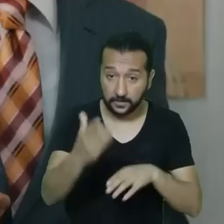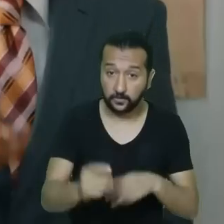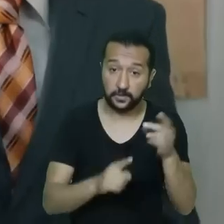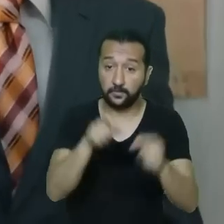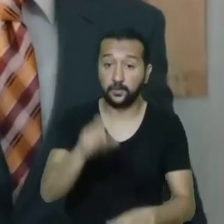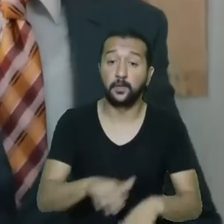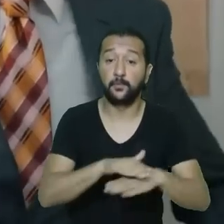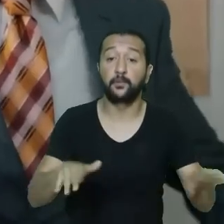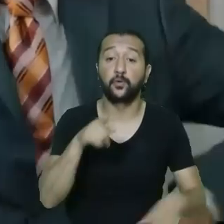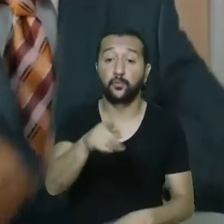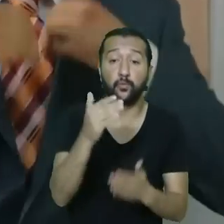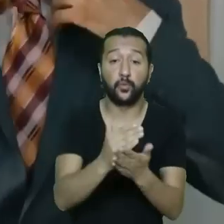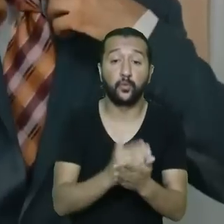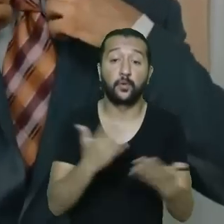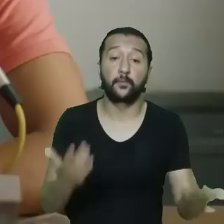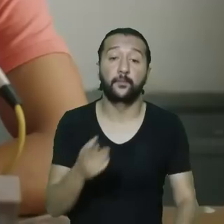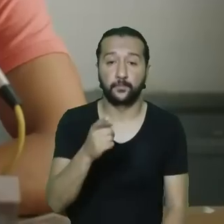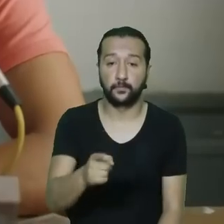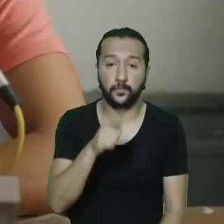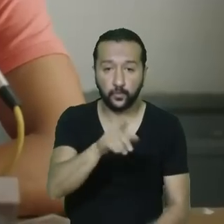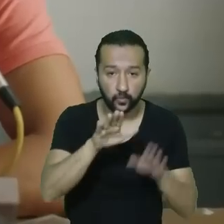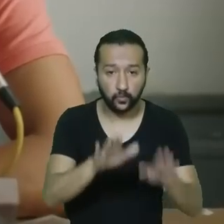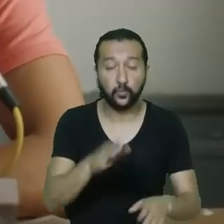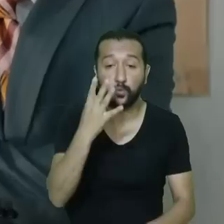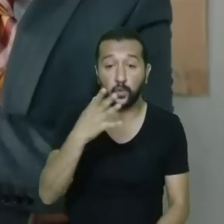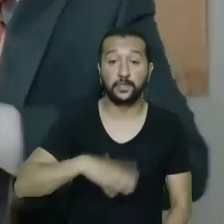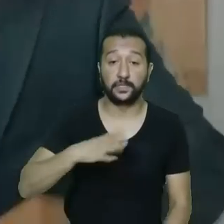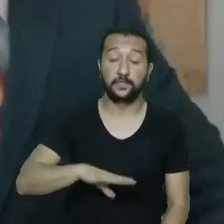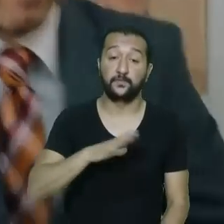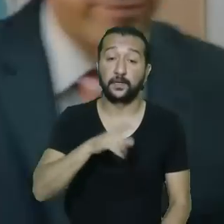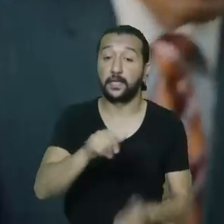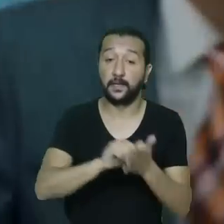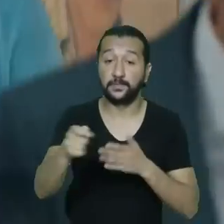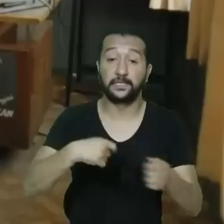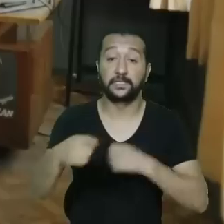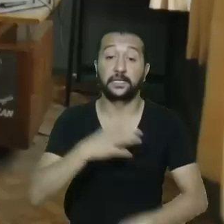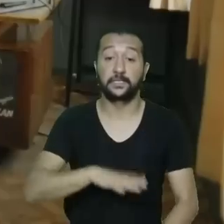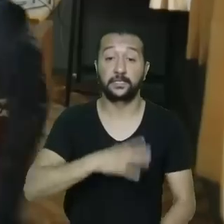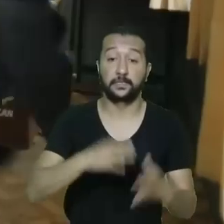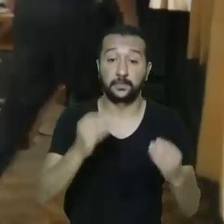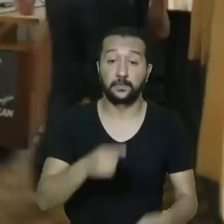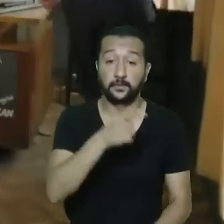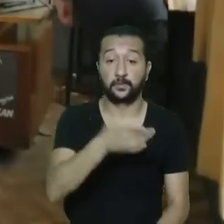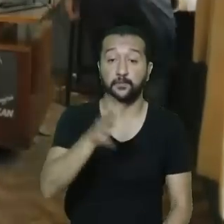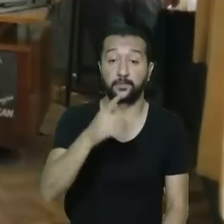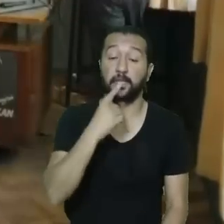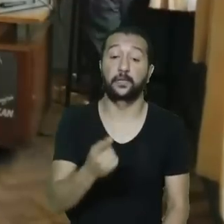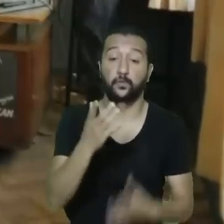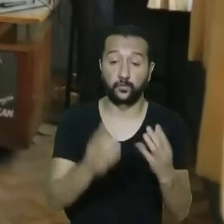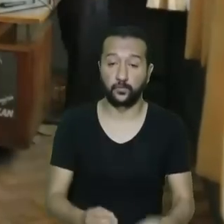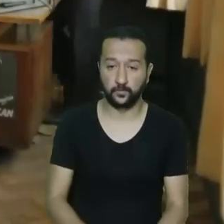İsmail. Bitmiyor mu senin programda? Hı? Daha 4 tane daha istek bahsediyor. Hepsi de ticari istekler. Denesi 5000